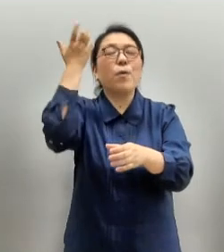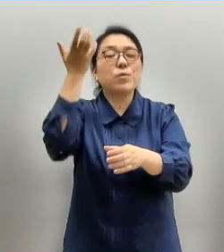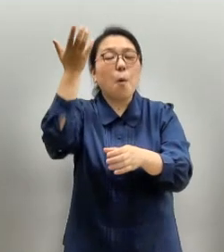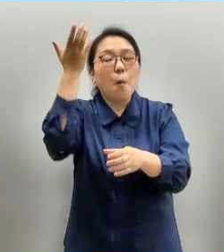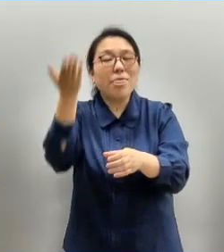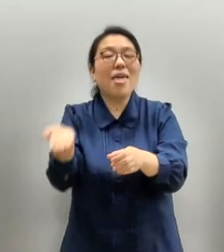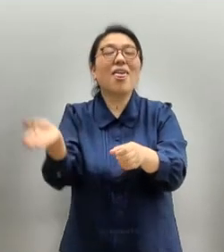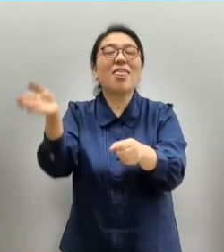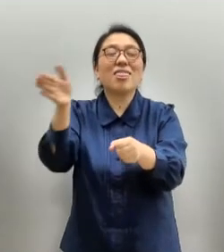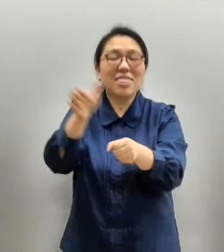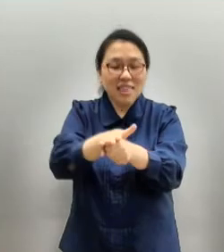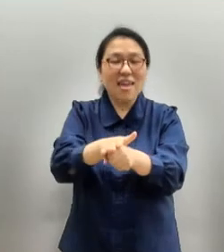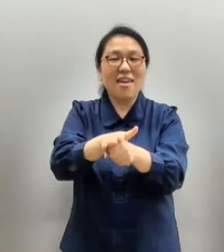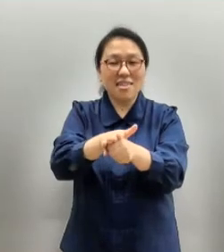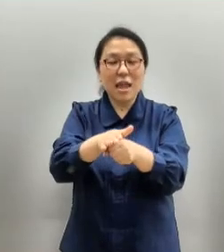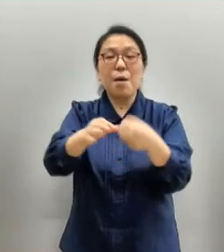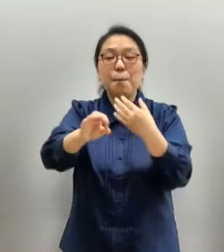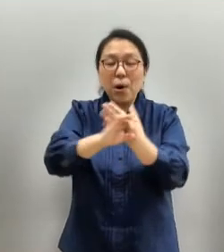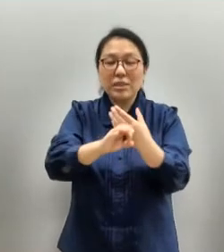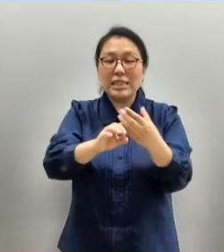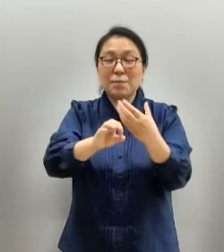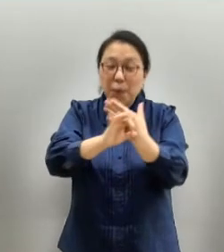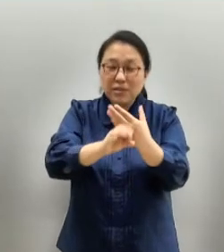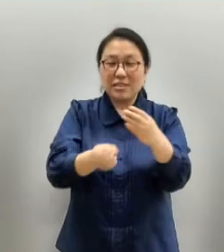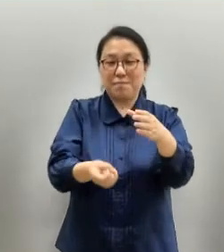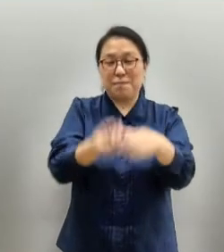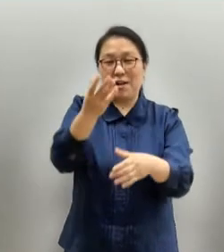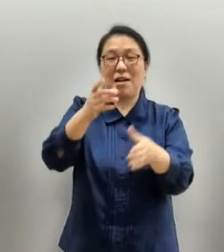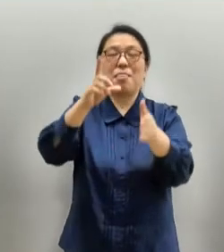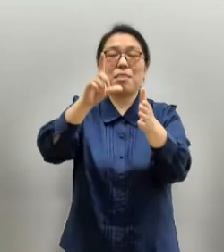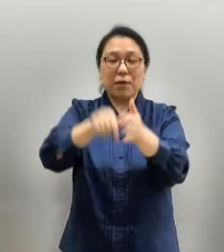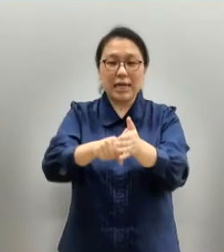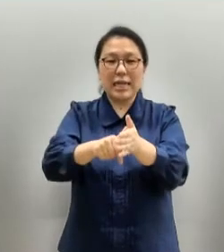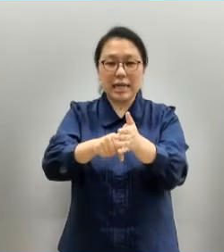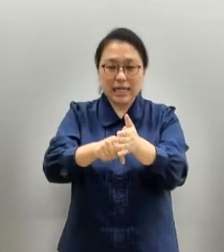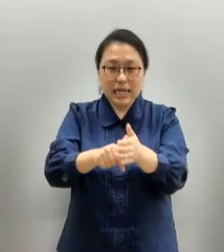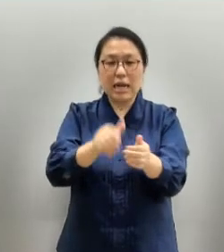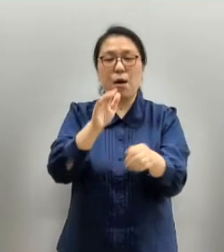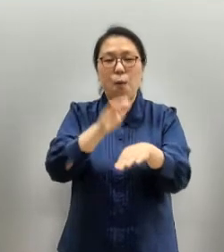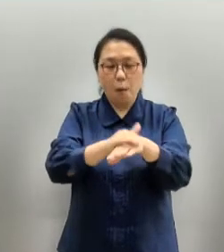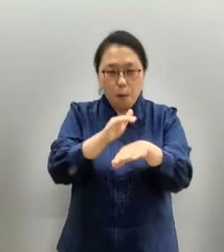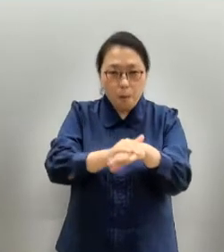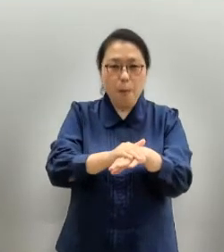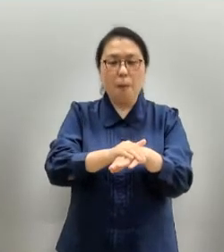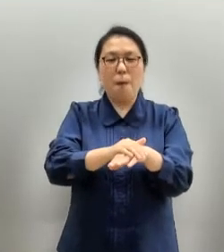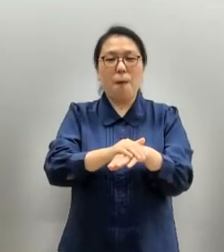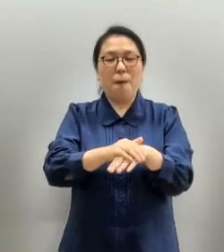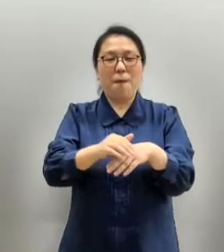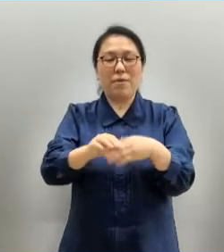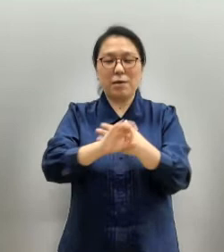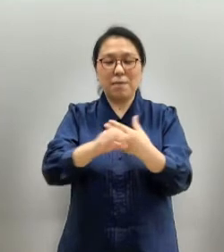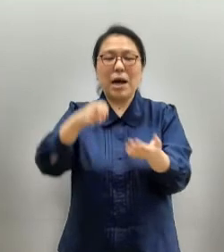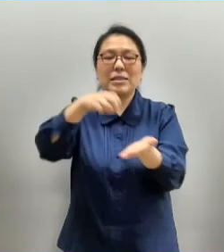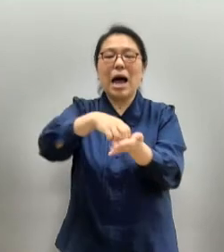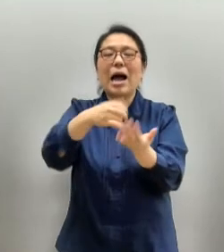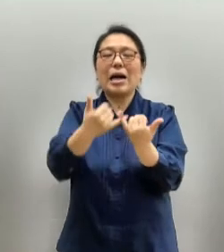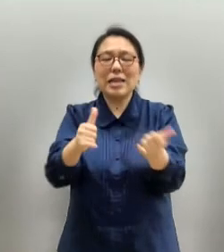生した場合にしっかり追跡できるように連絡先等の登録などを